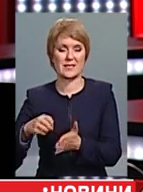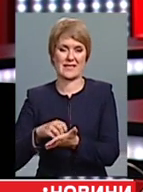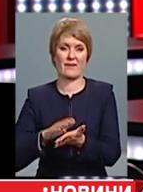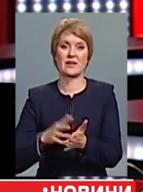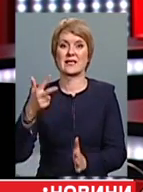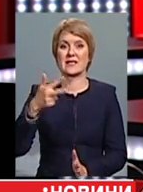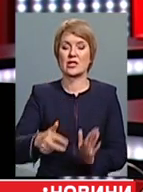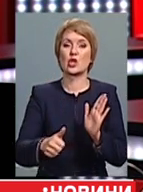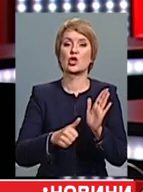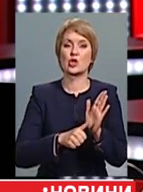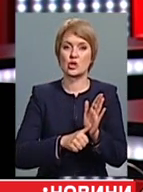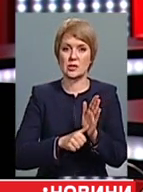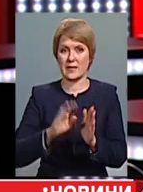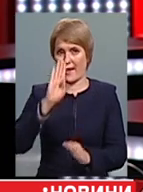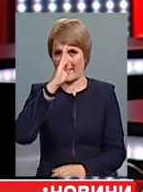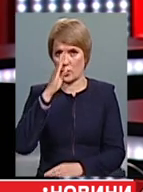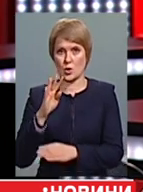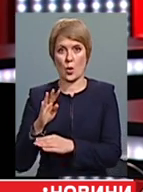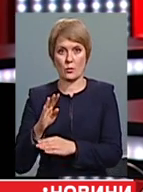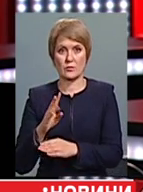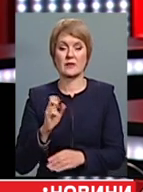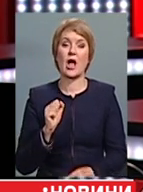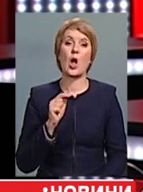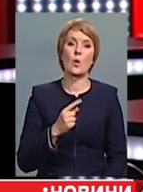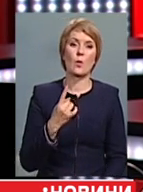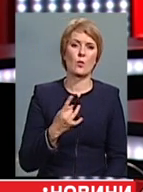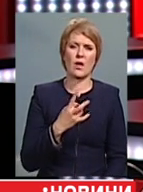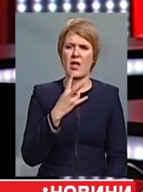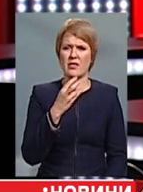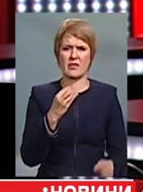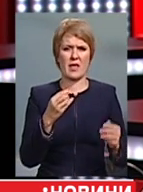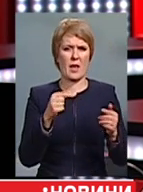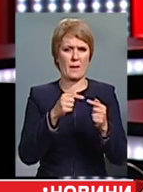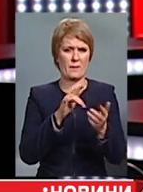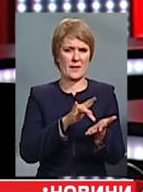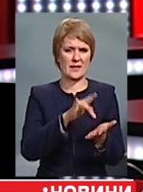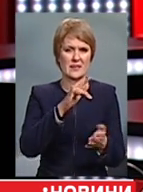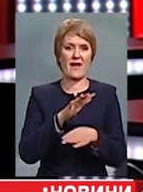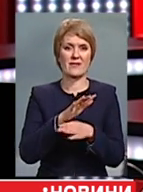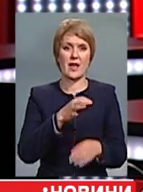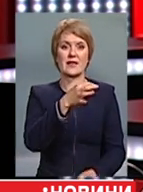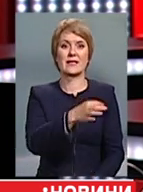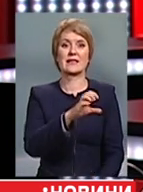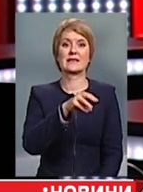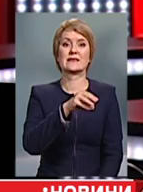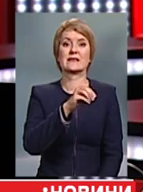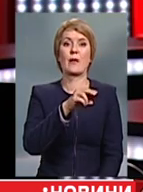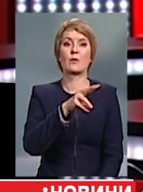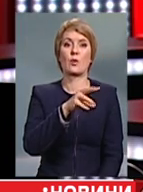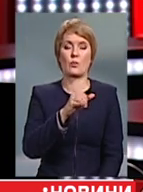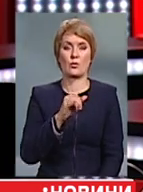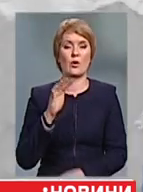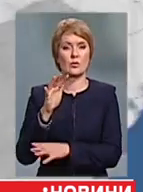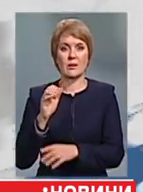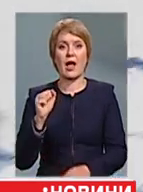36 ворожих обстрілів. На Луганщині бойовики тільки раз неприцільно вдарили по Степному. Про таке йдеться у зведеннях із передової. Гучно вночі було